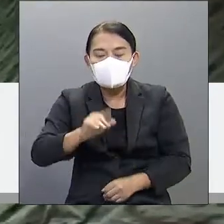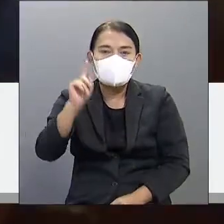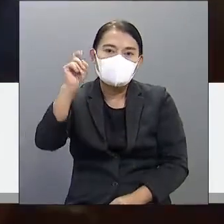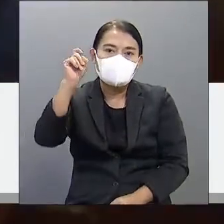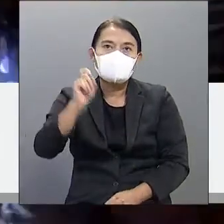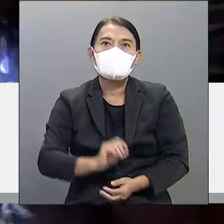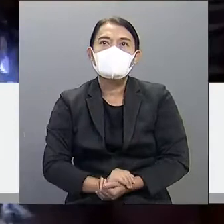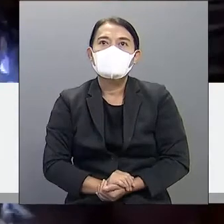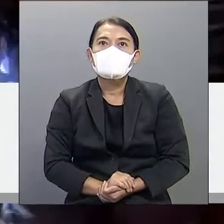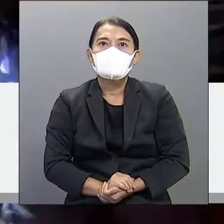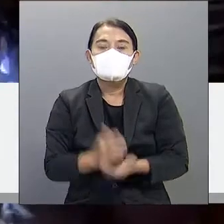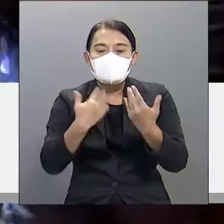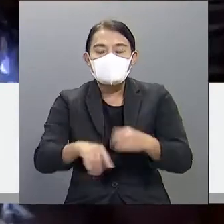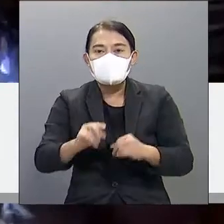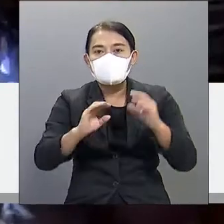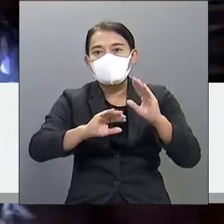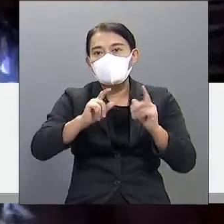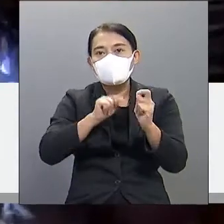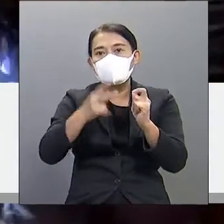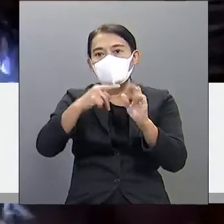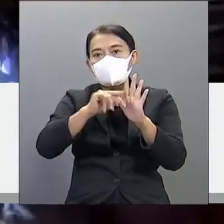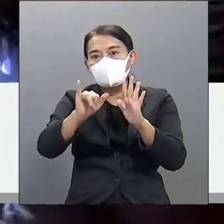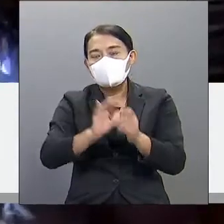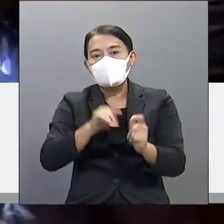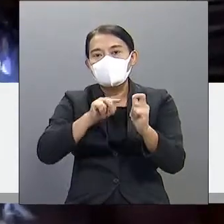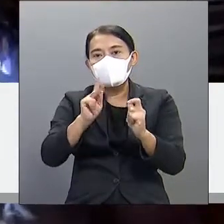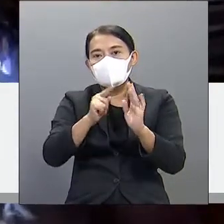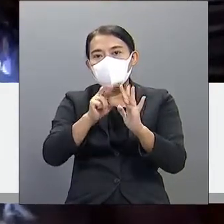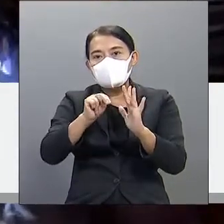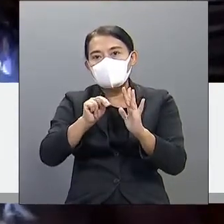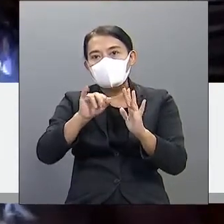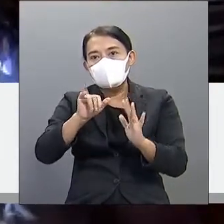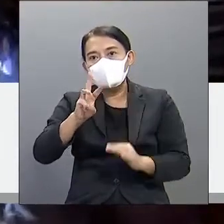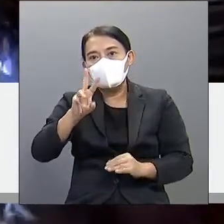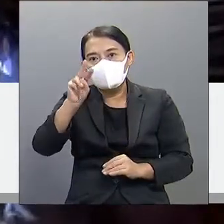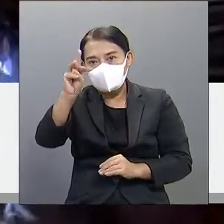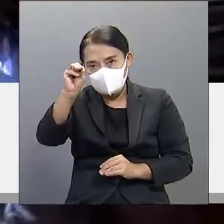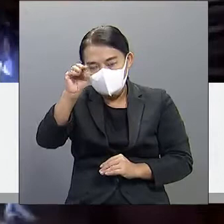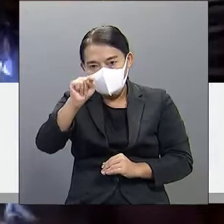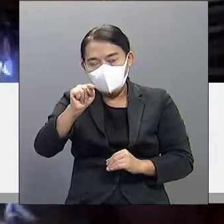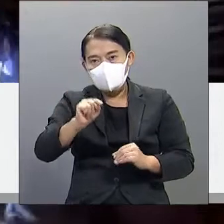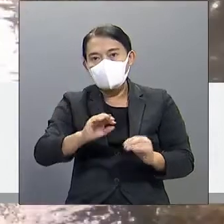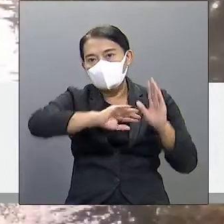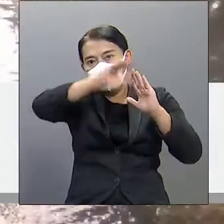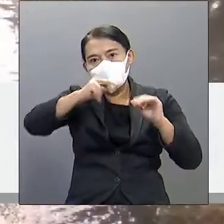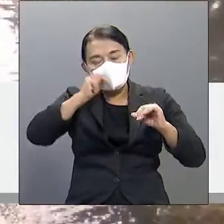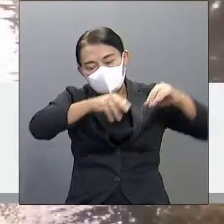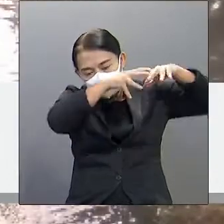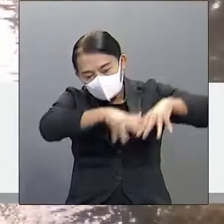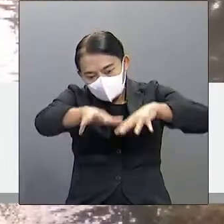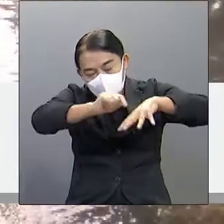ค่ะนอกจากนี้ยังมีน้ำป่าในอำเภอปายและขุนยวมเจ้าหน้าที่ป้องกันบรรเทาสาธารณภัยจังหวัดแม่ฮ่องสอน